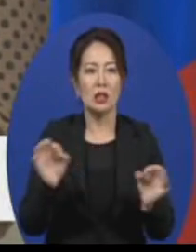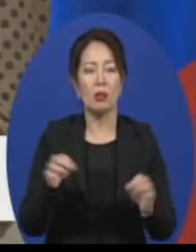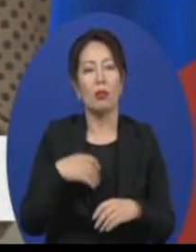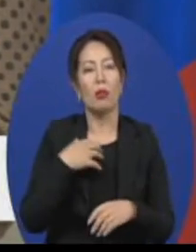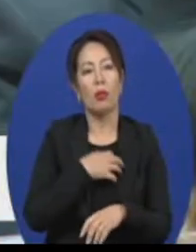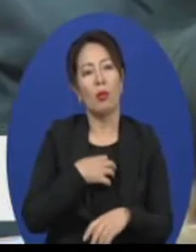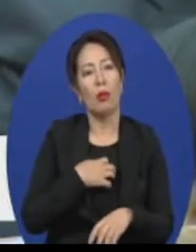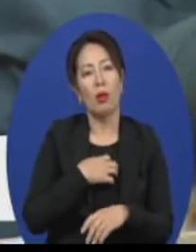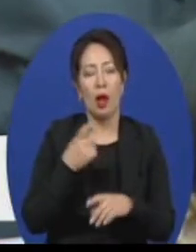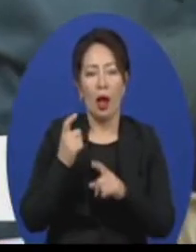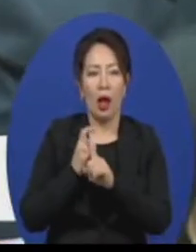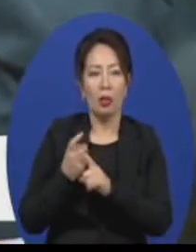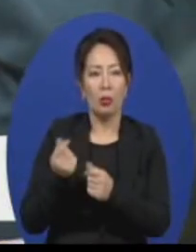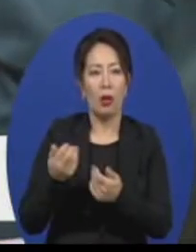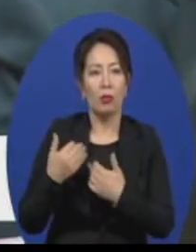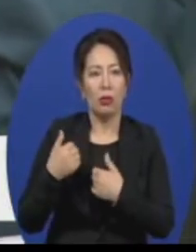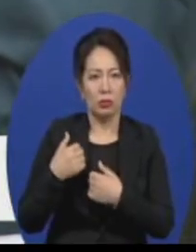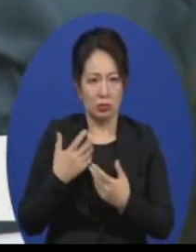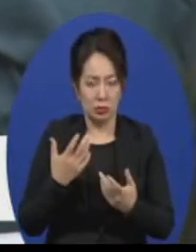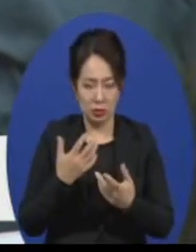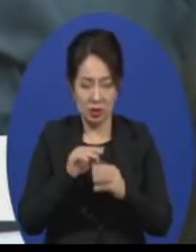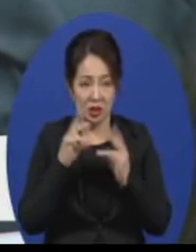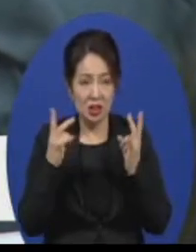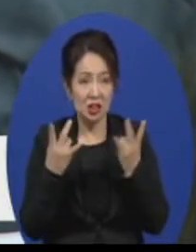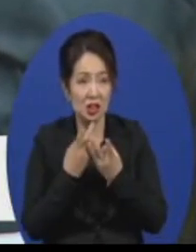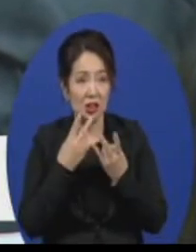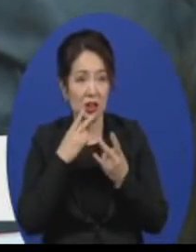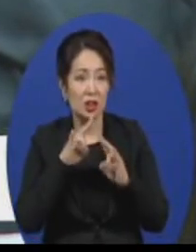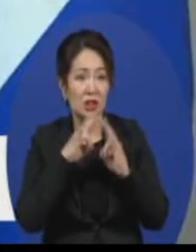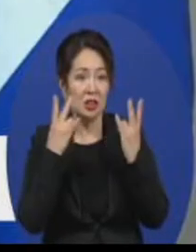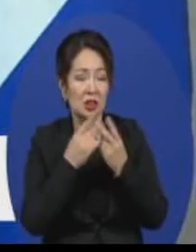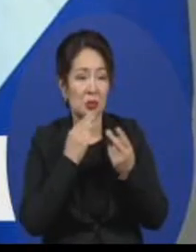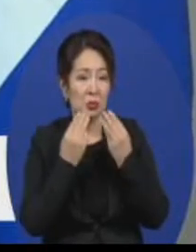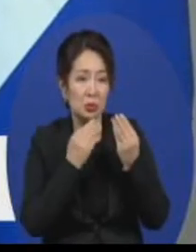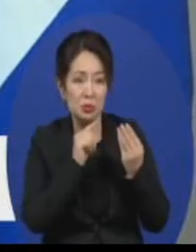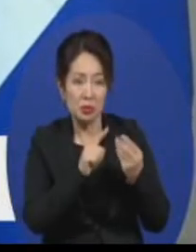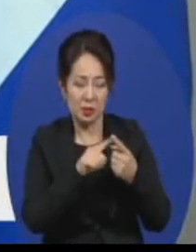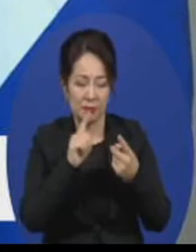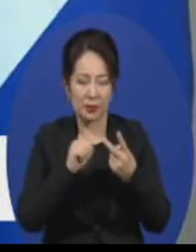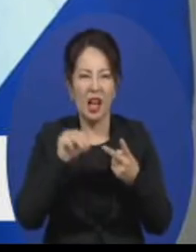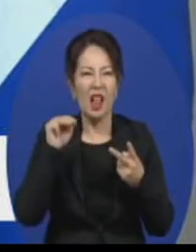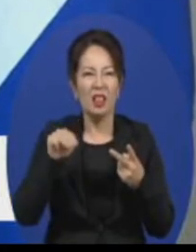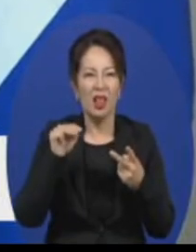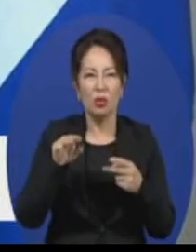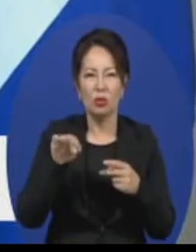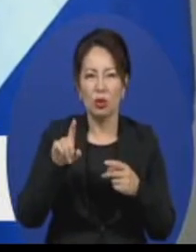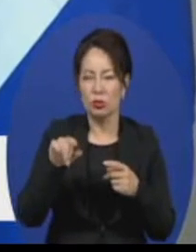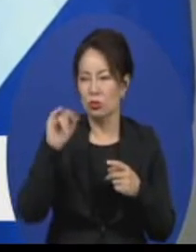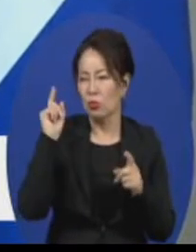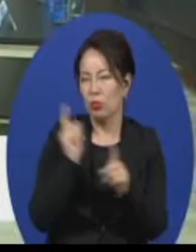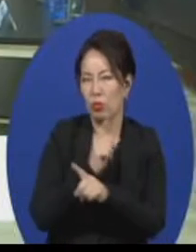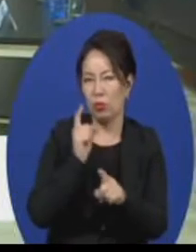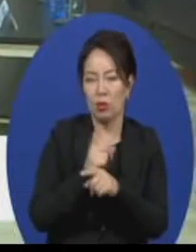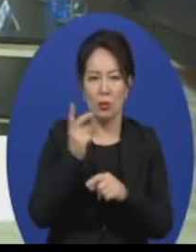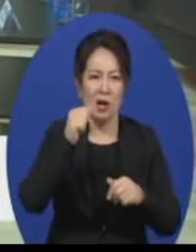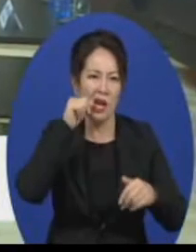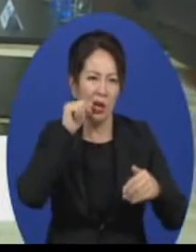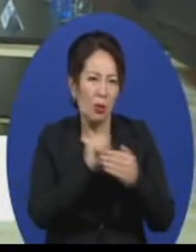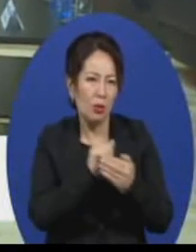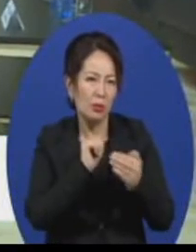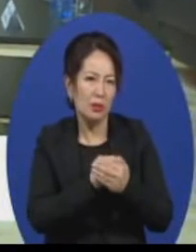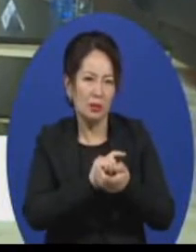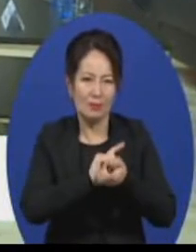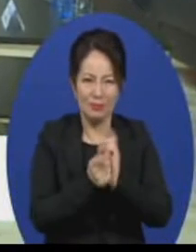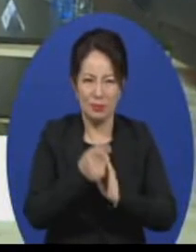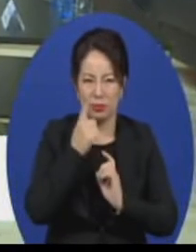халамжаар амьдрах сонирхолтой иргэд олон болсон талаар нийгэмд шүүмжилдэг. Мөн тэтгэрэн тогтолцоог буруу гэж үзсэн ард иргэдээс хоригдлын систем рүү шилжих